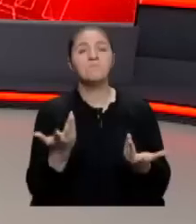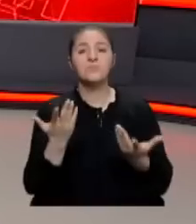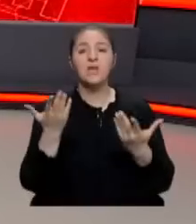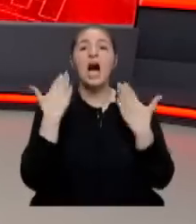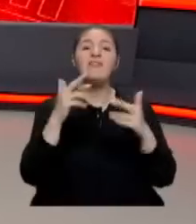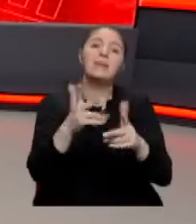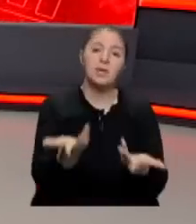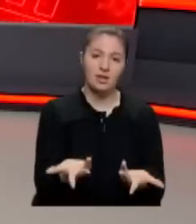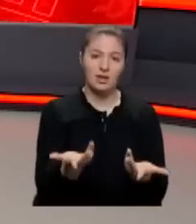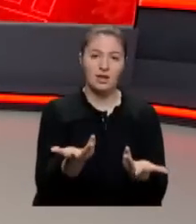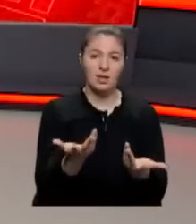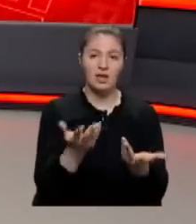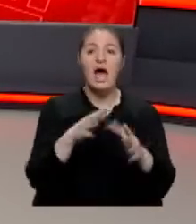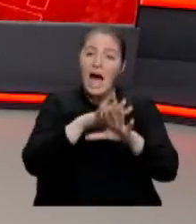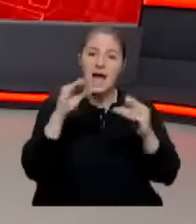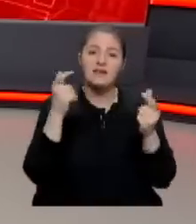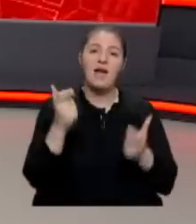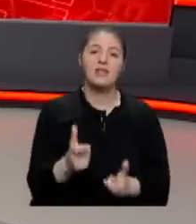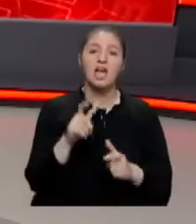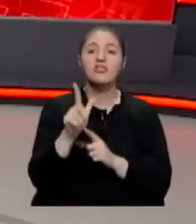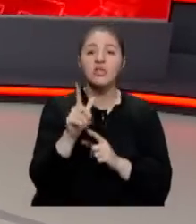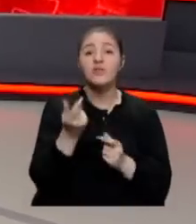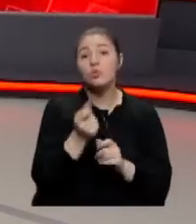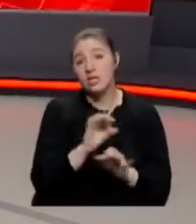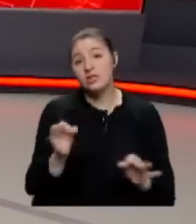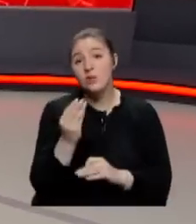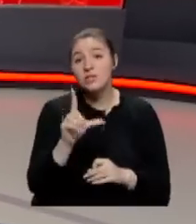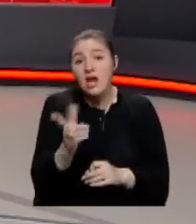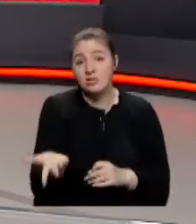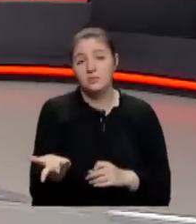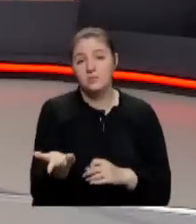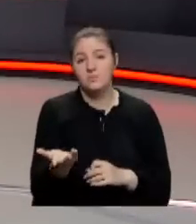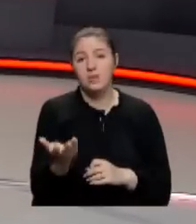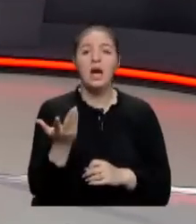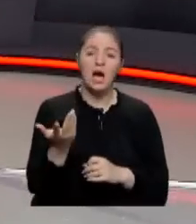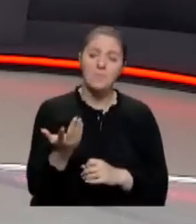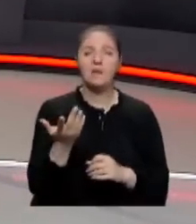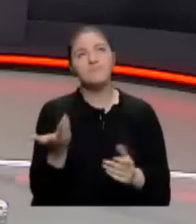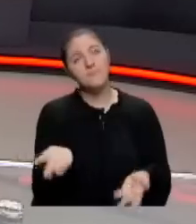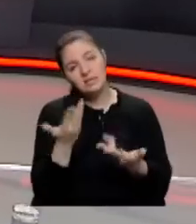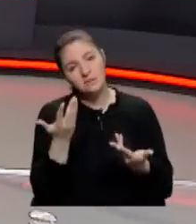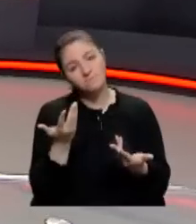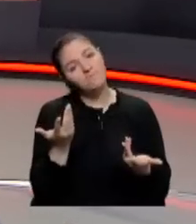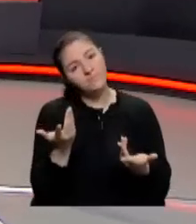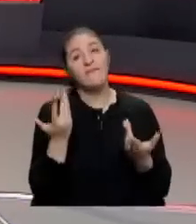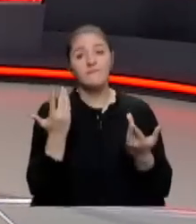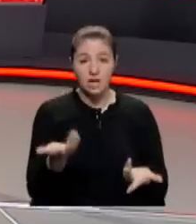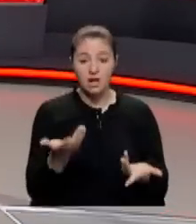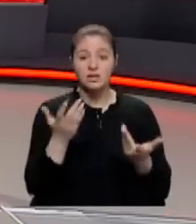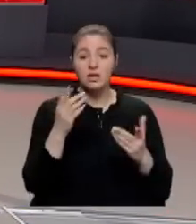hava gibi her yerde ve ücretsiz öyle olması lazım ama neyse fakat